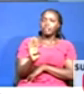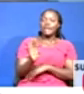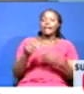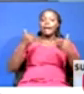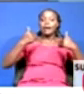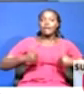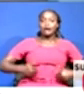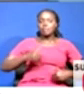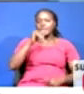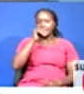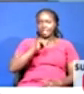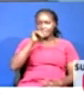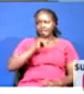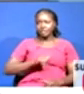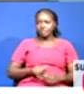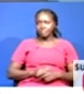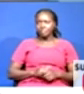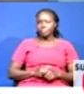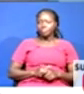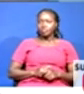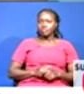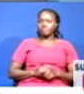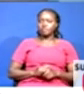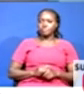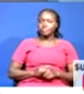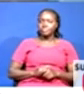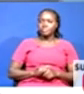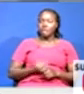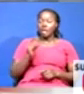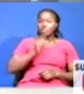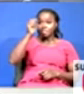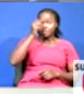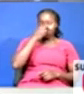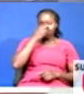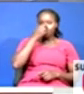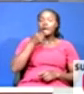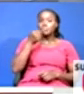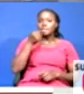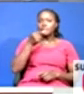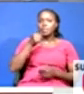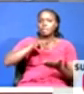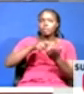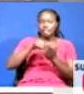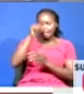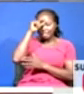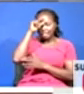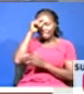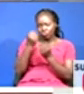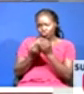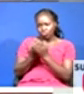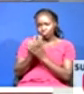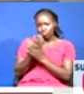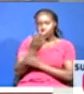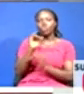ishara ni Lensa Udingo. Karibu. Rais Dr. William Ruto amesema mradi wa serikali wa kukuza wamiliki wapya